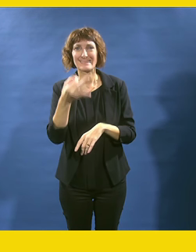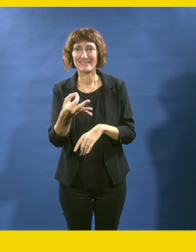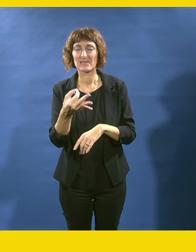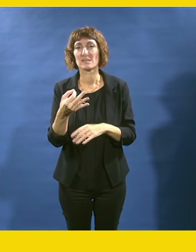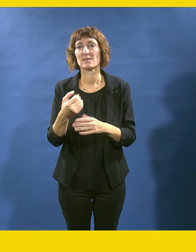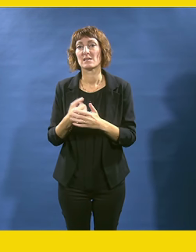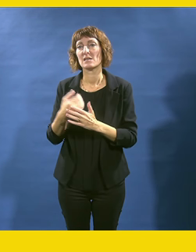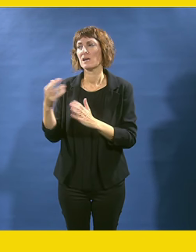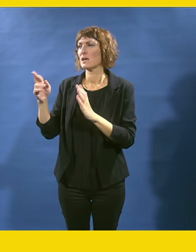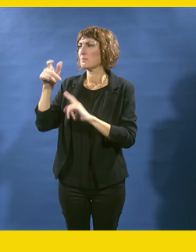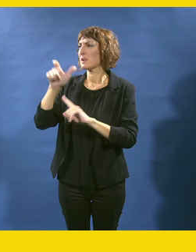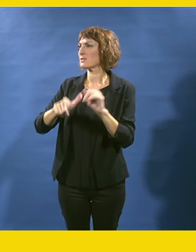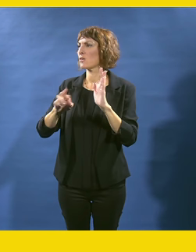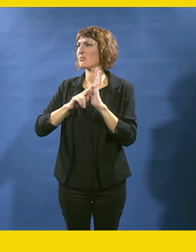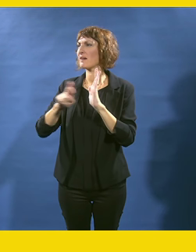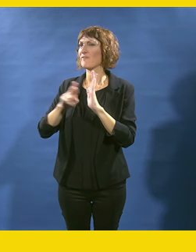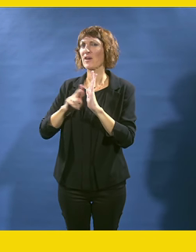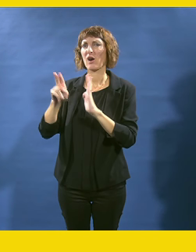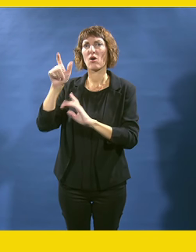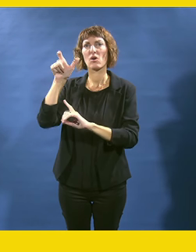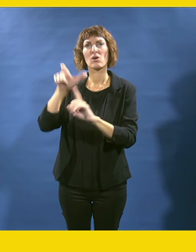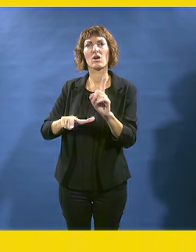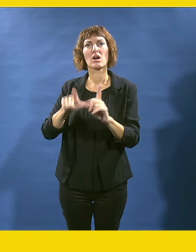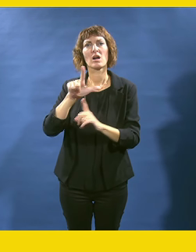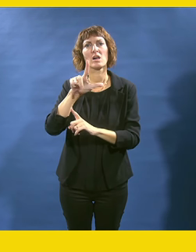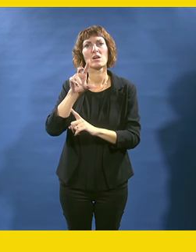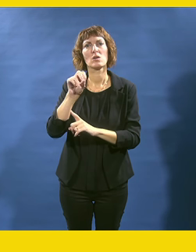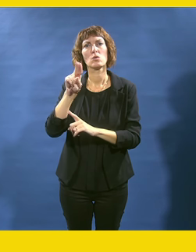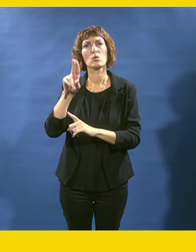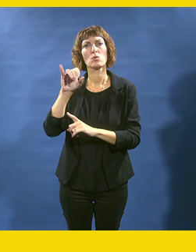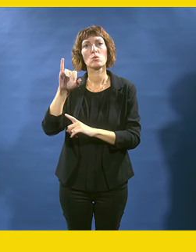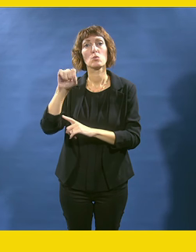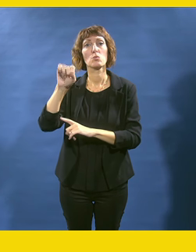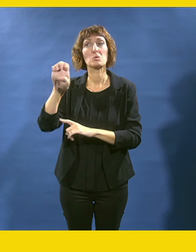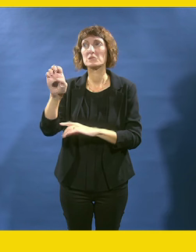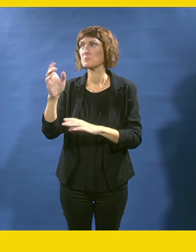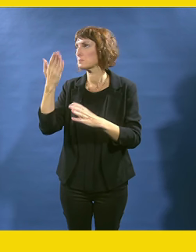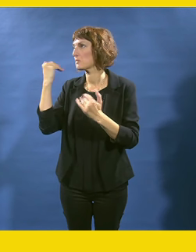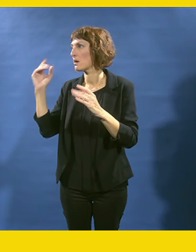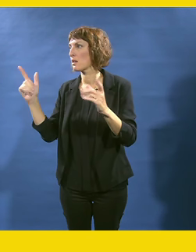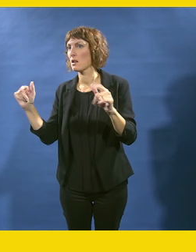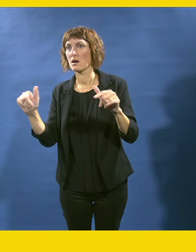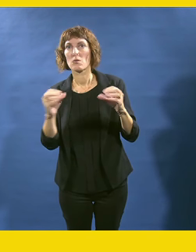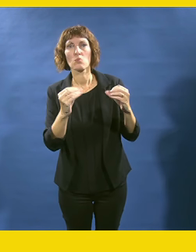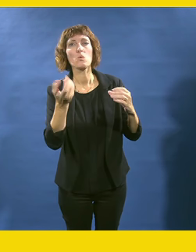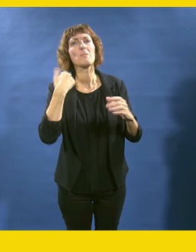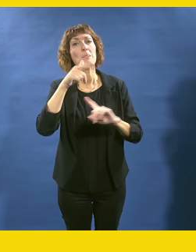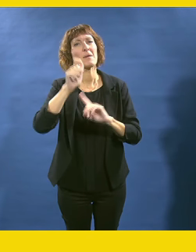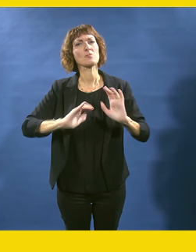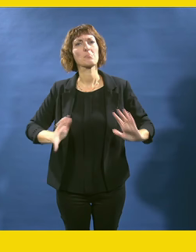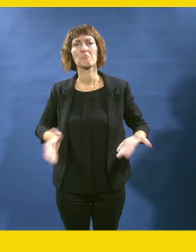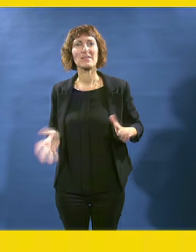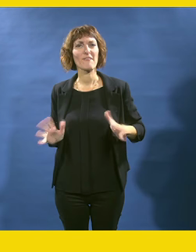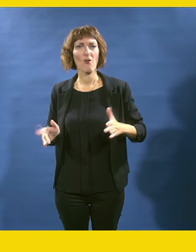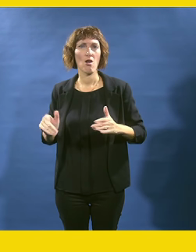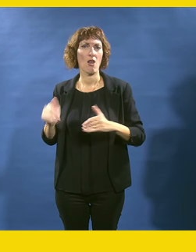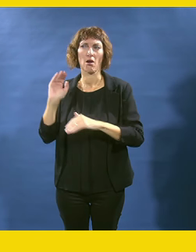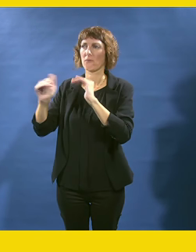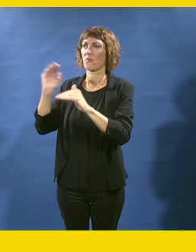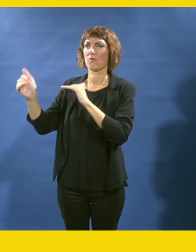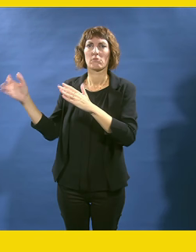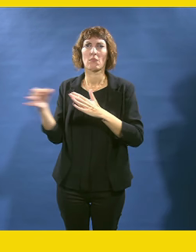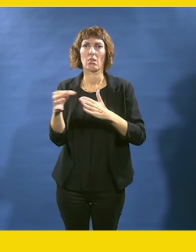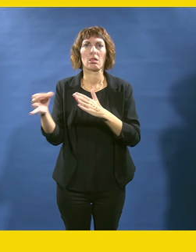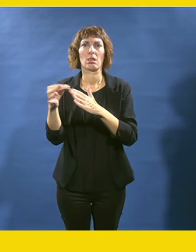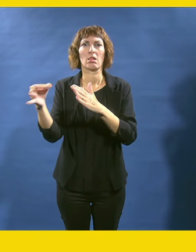c'est Louise, je ne sais pas où elle est, mais vous pourrez demander aux bénévoles qui sont là toute la journée de vous orienter si besoin. Vous